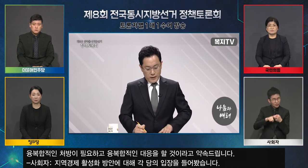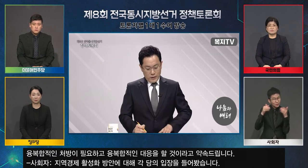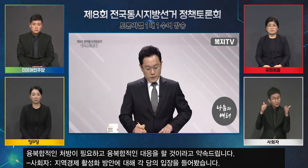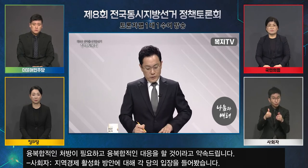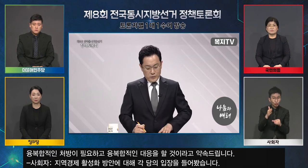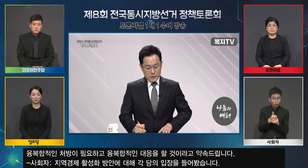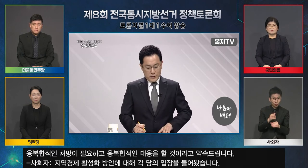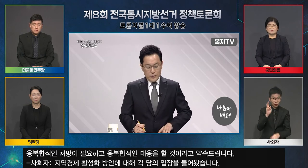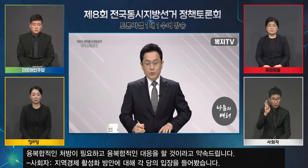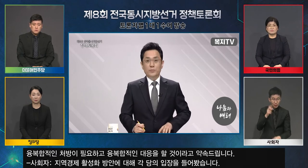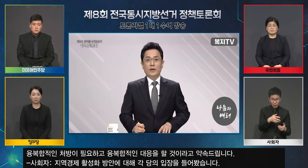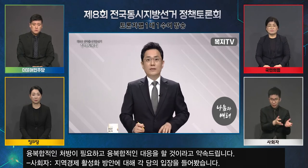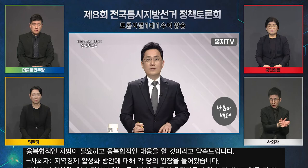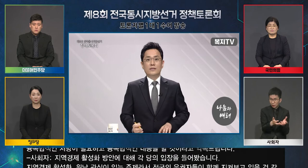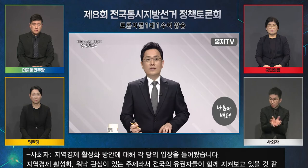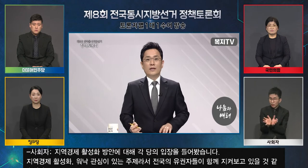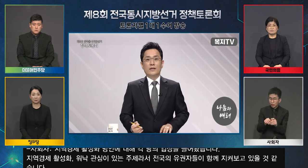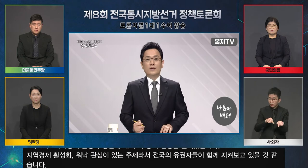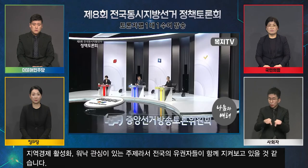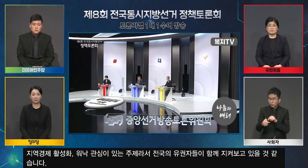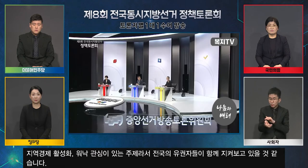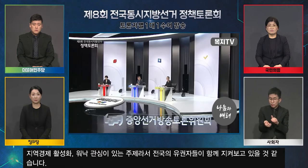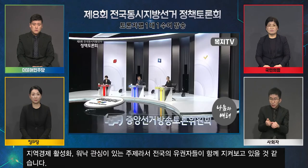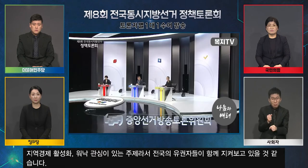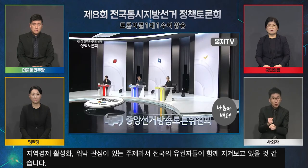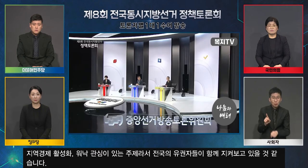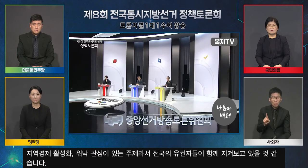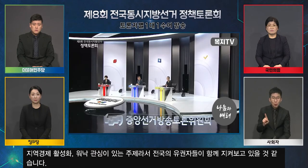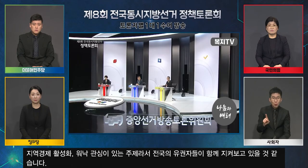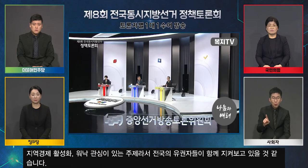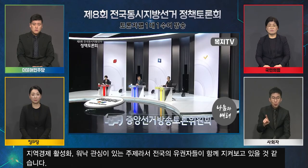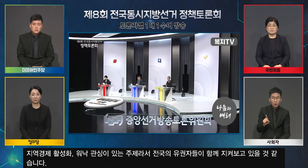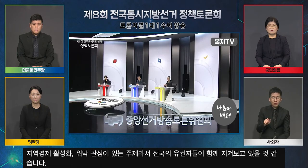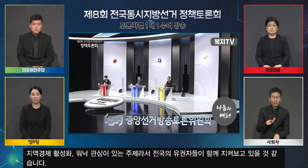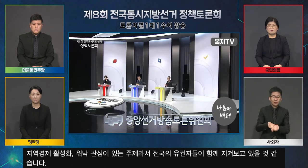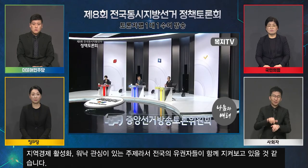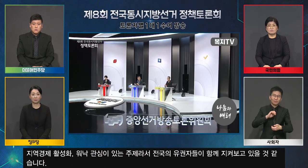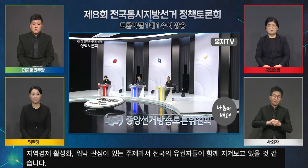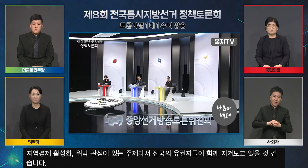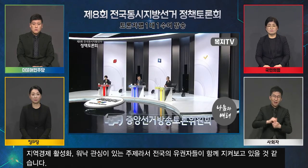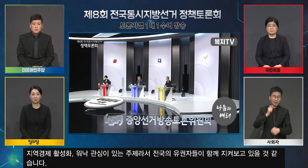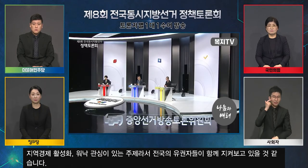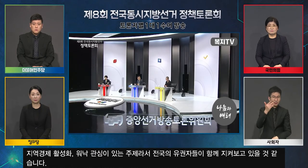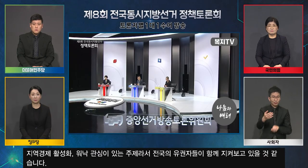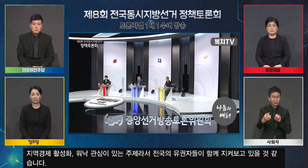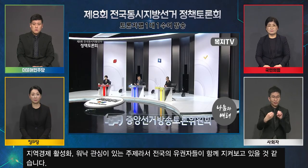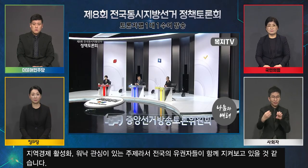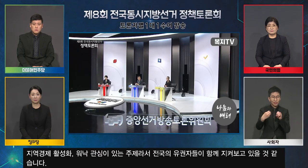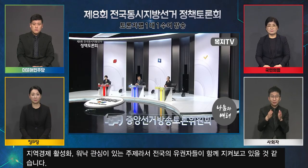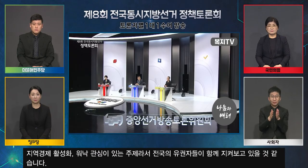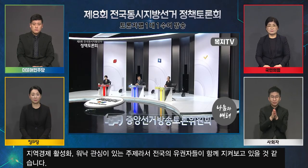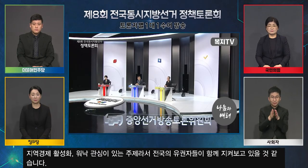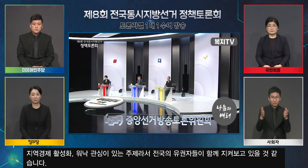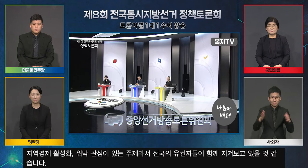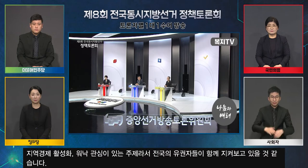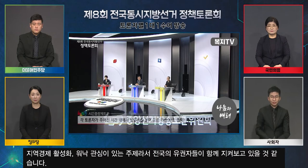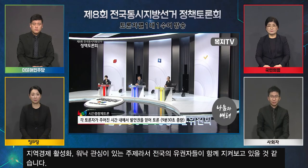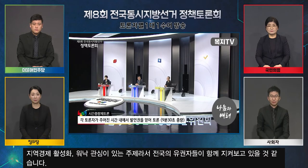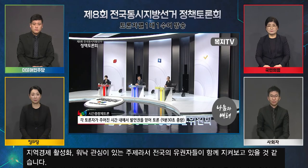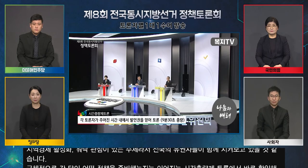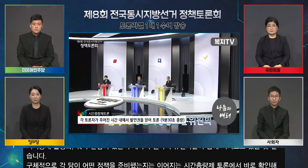각 당이 어떤 정책을 준비했는지는 이어지는 시간 총량제 토론에서 바로 확인해 보도록 하겠습니다.